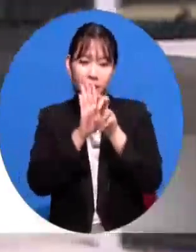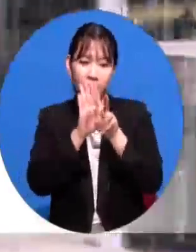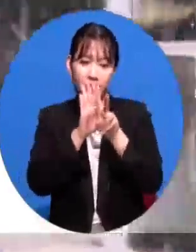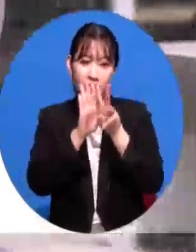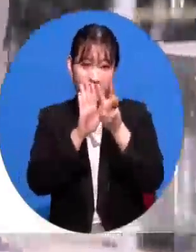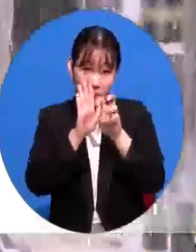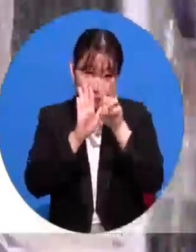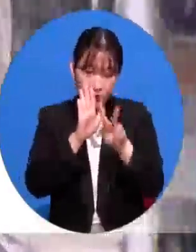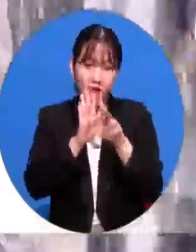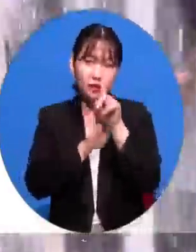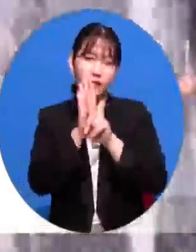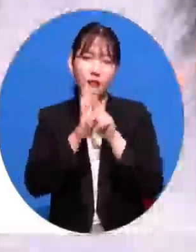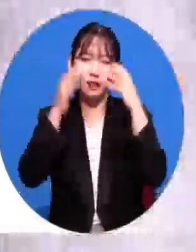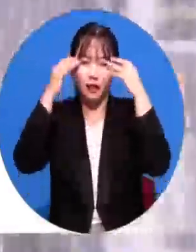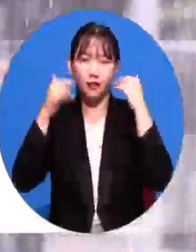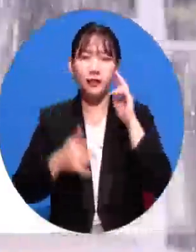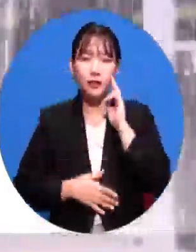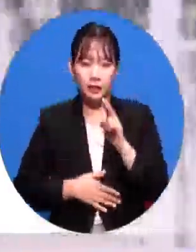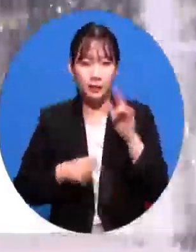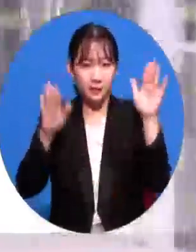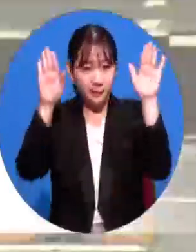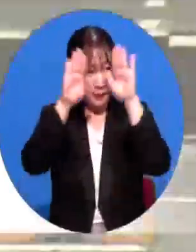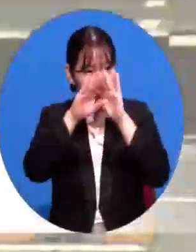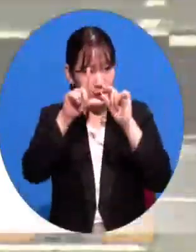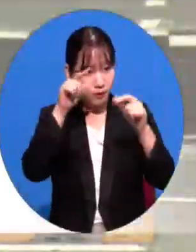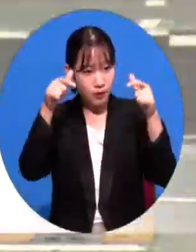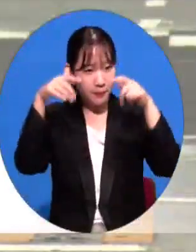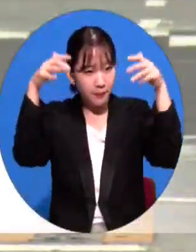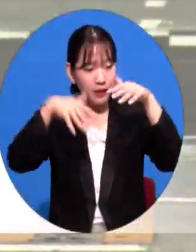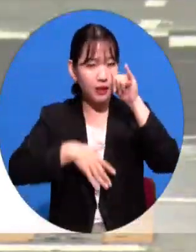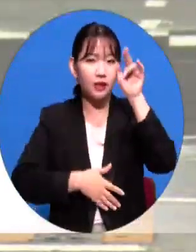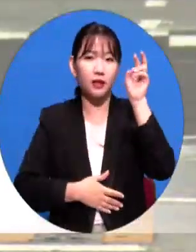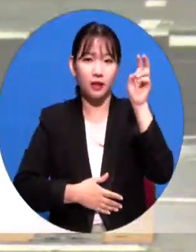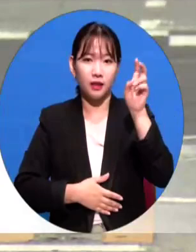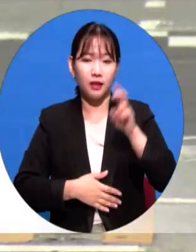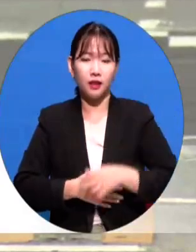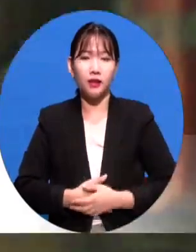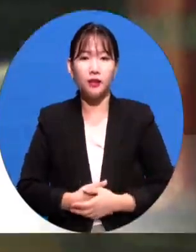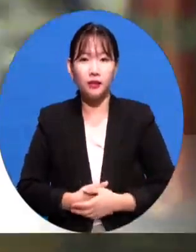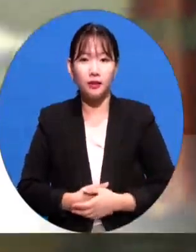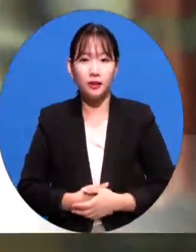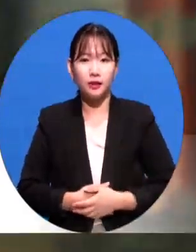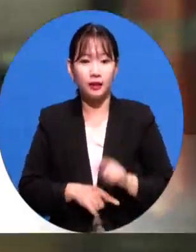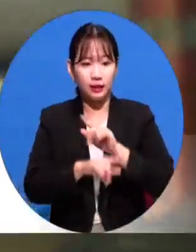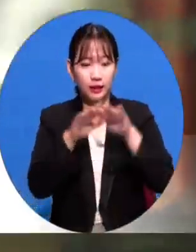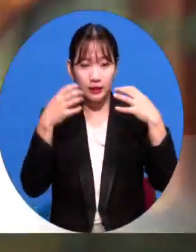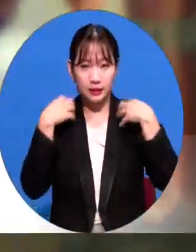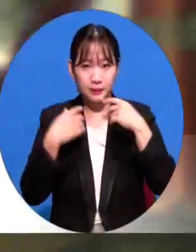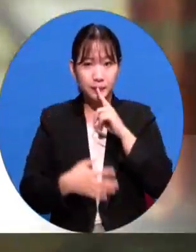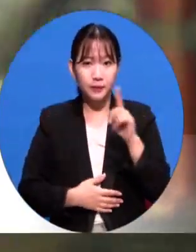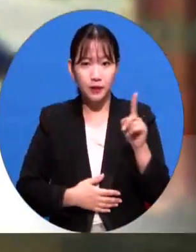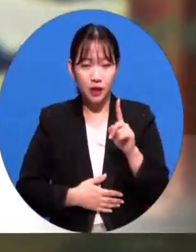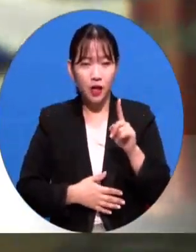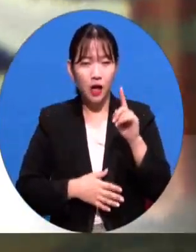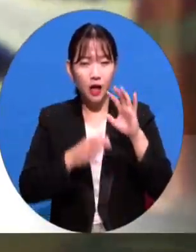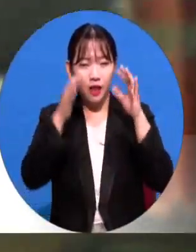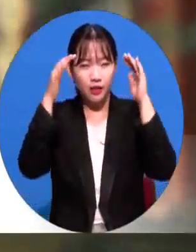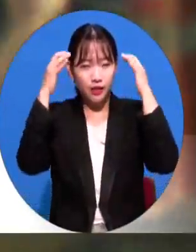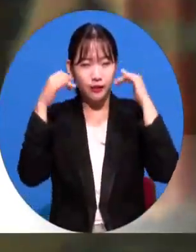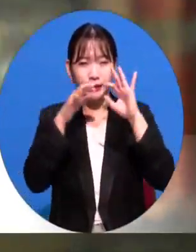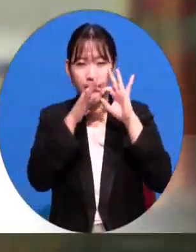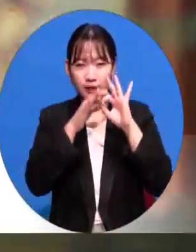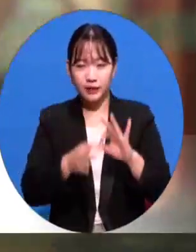폭염이 계속되고 있으며 밤 사이 일부 지역에서 소나기가 내리는 곳도 있겠습니다. 기상당국은 당분간 폭염이 이어질